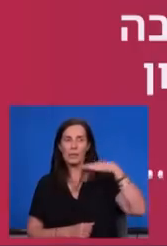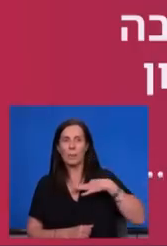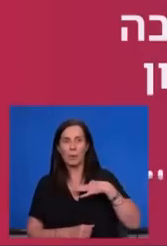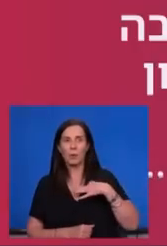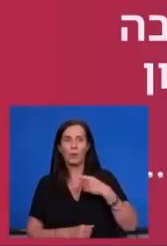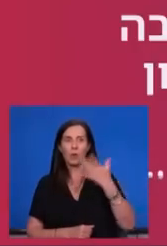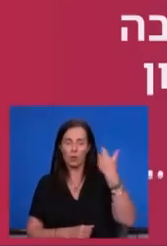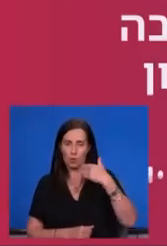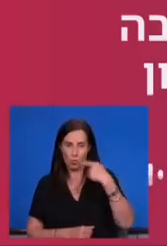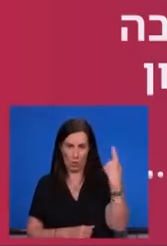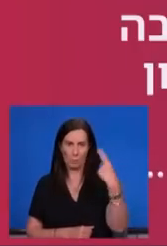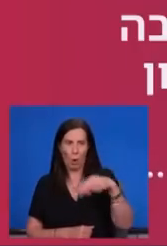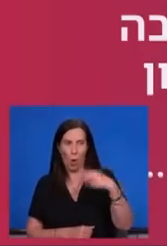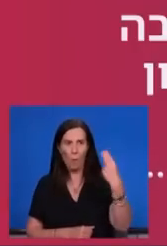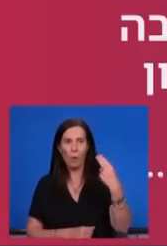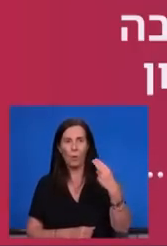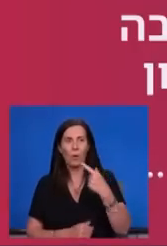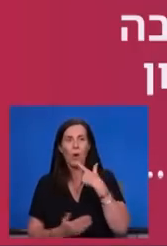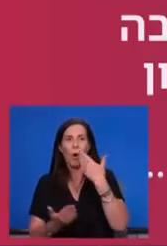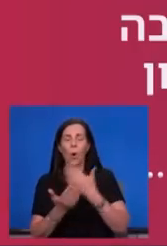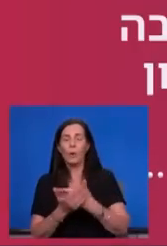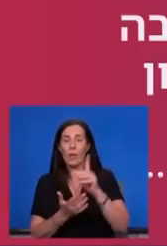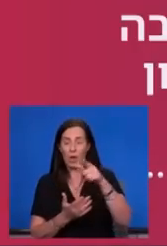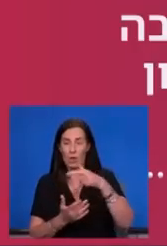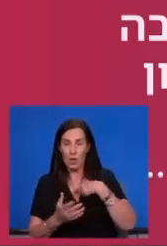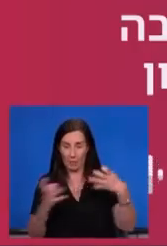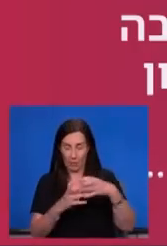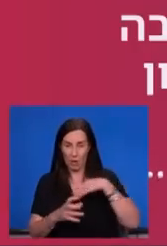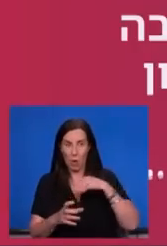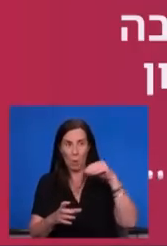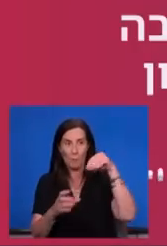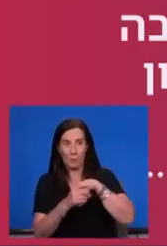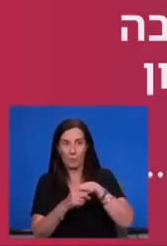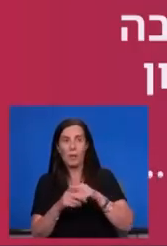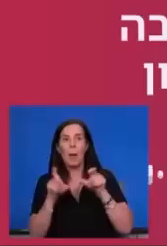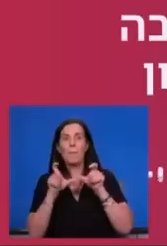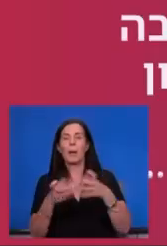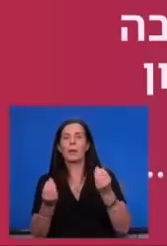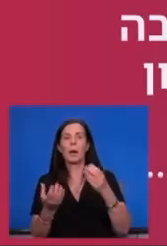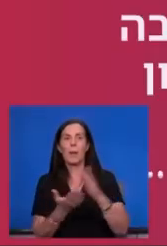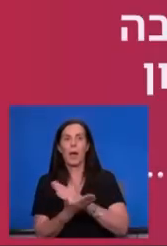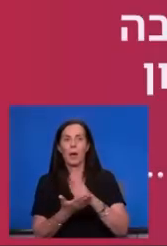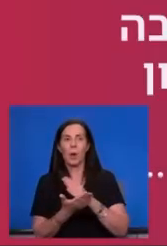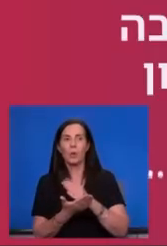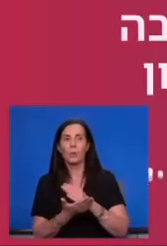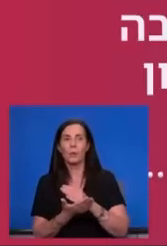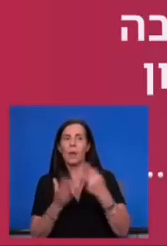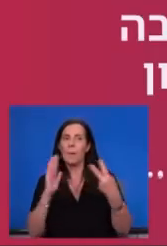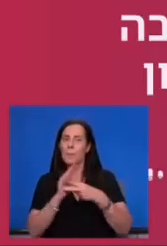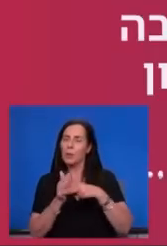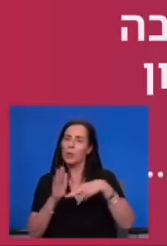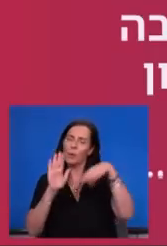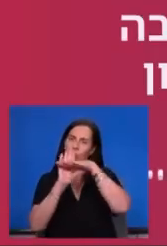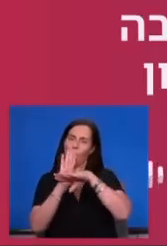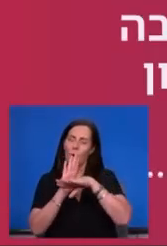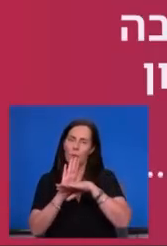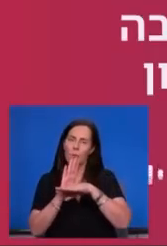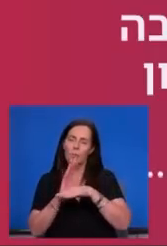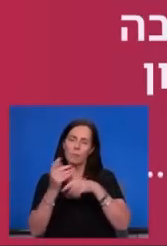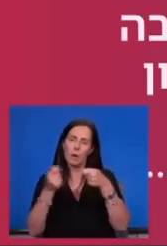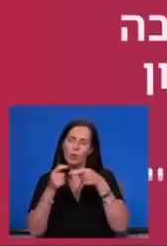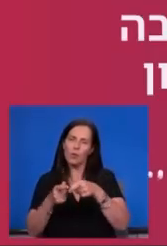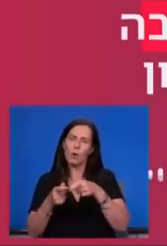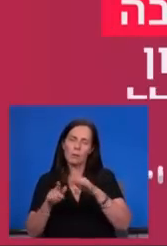الصحه اللي هو يعتبر احد افراد هذه المجموعه واعترف انه وجود